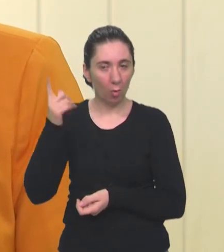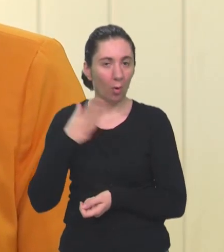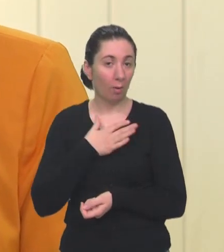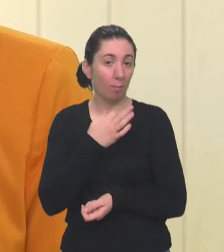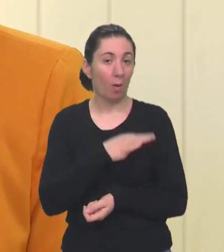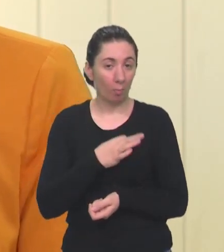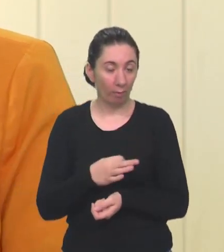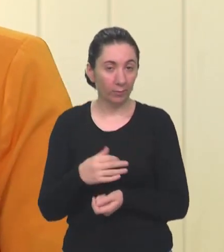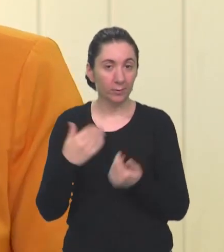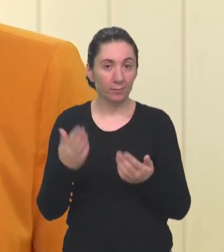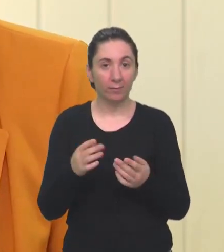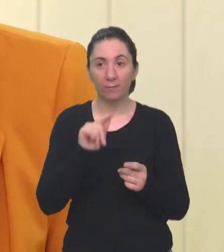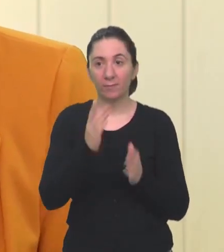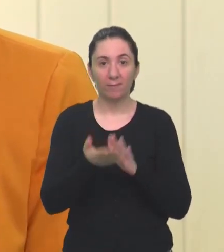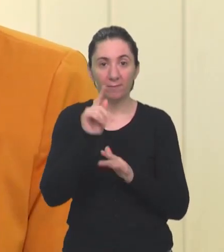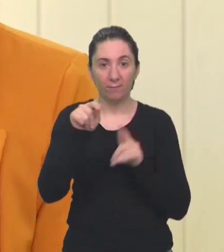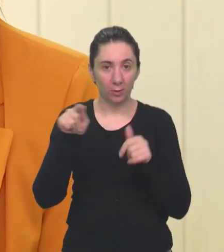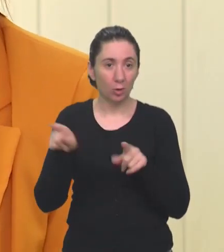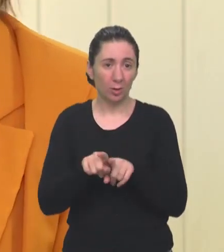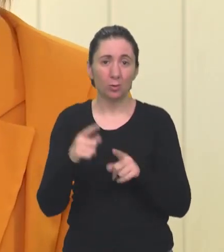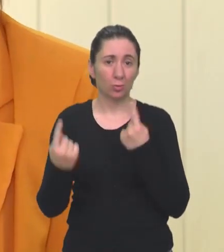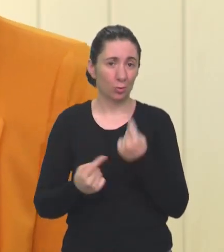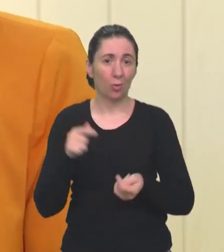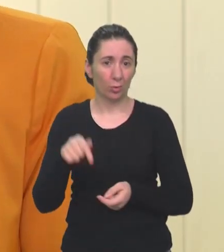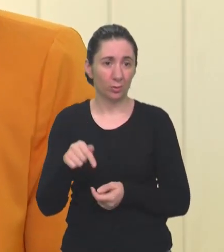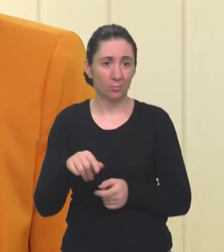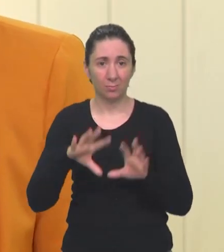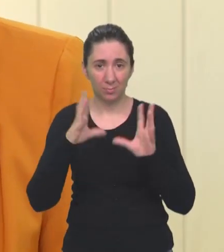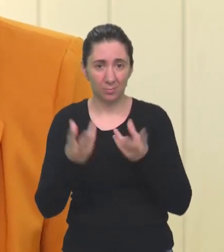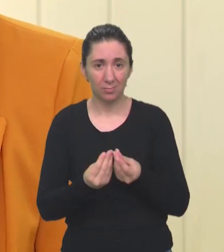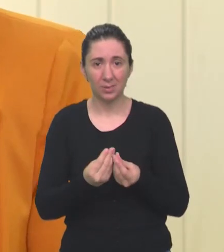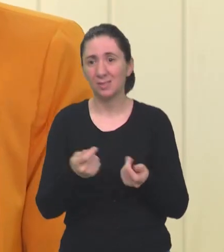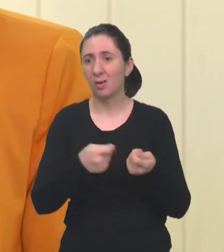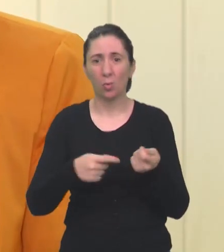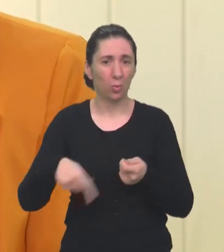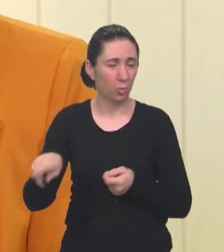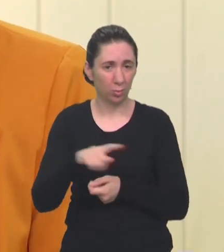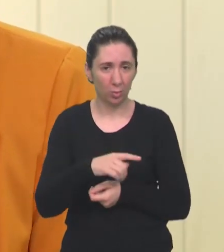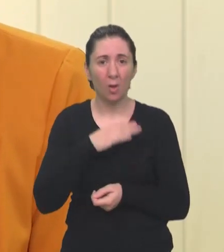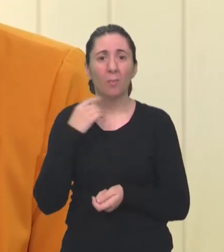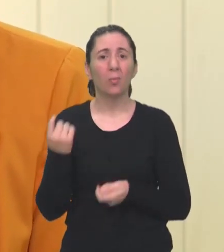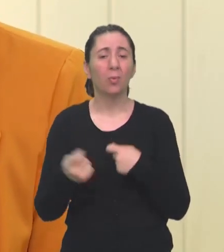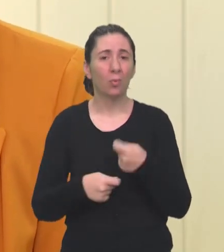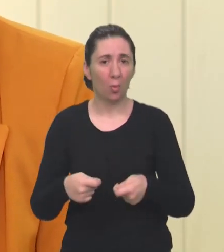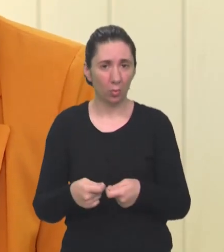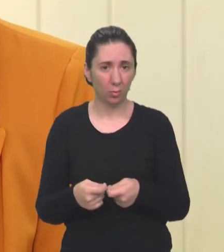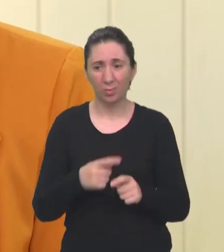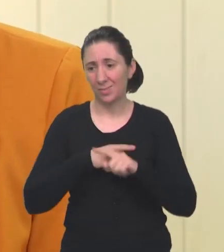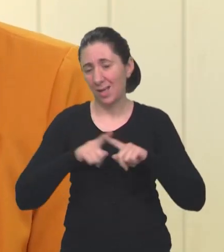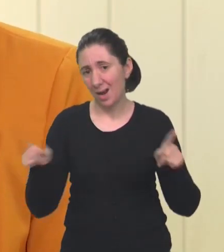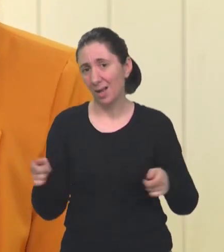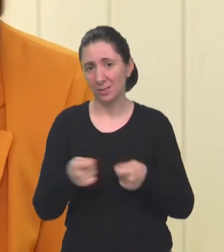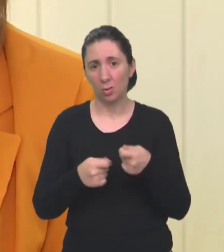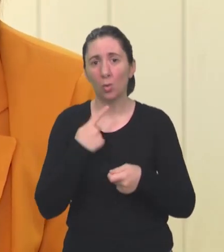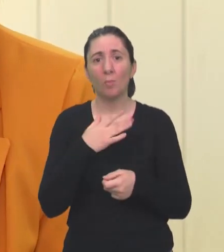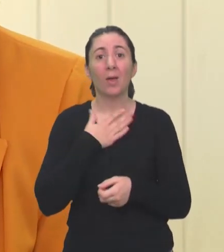obvezu zadovoljiti više stranki, to se dogodilo ovdje sa ovih, sa viznu za sve udruge. Znači, puno je udruga, raznovrsnih